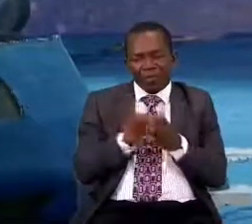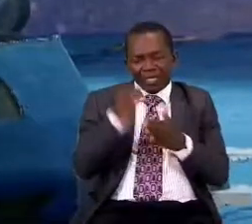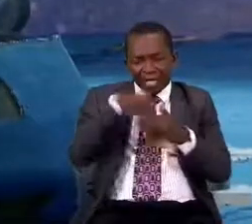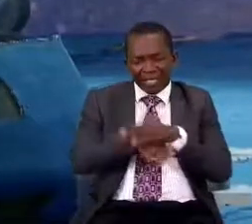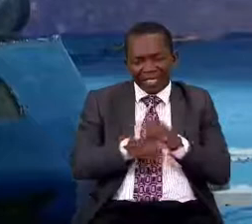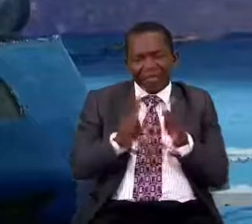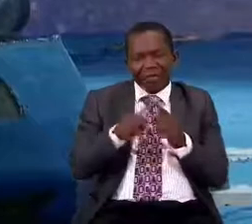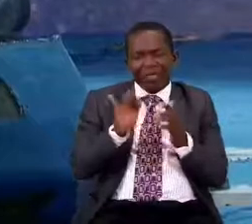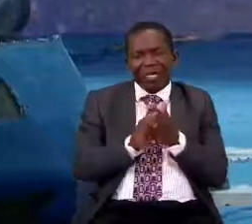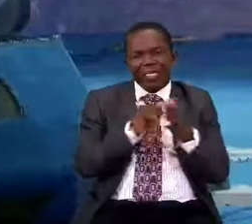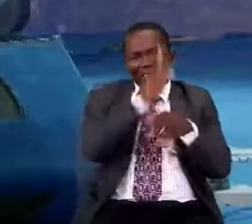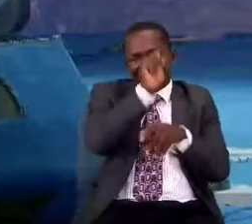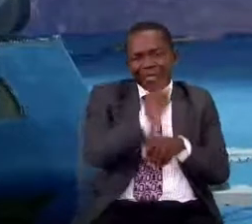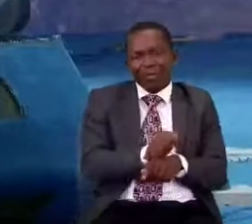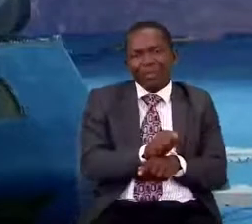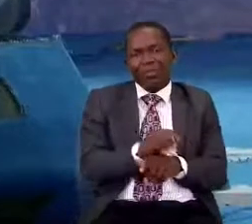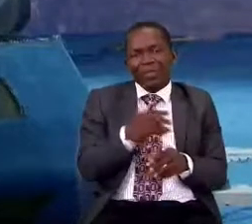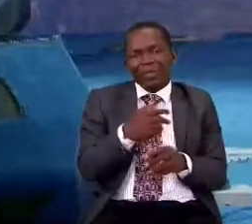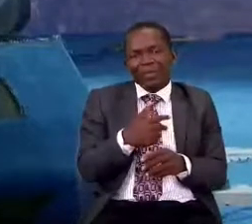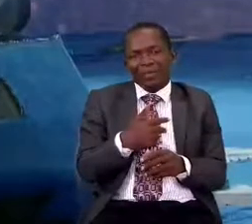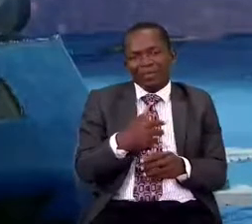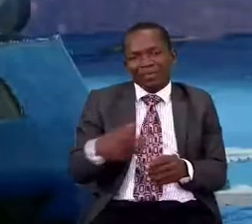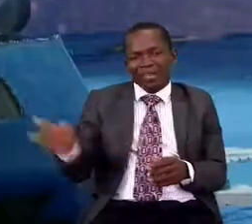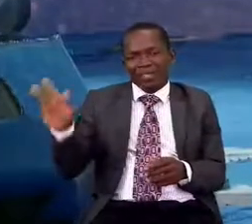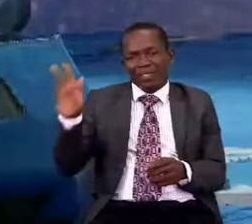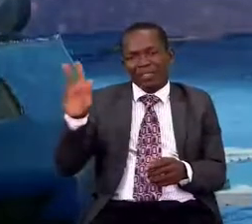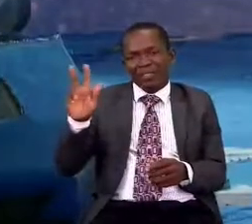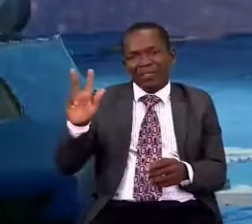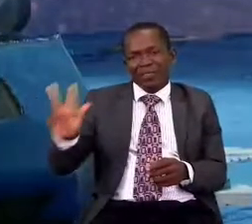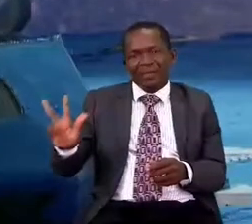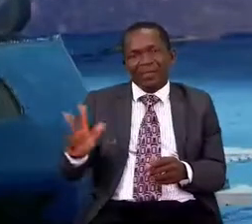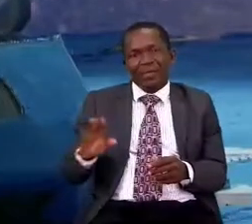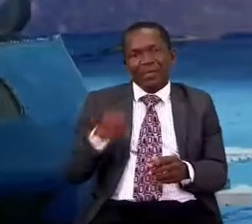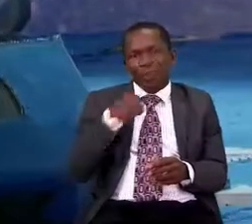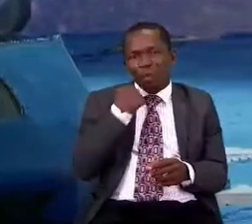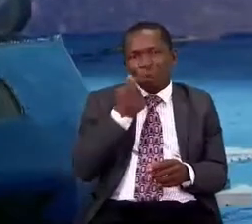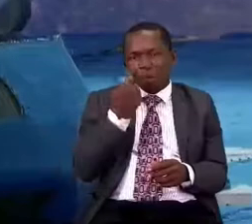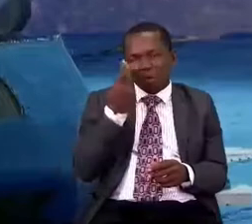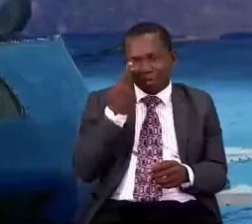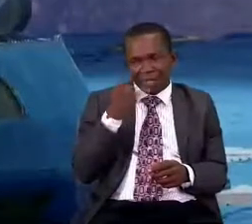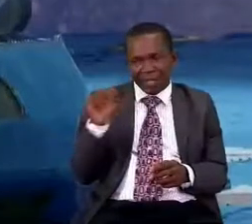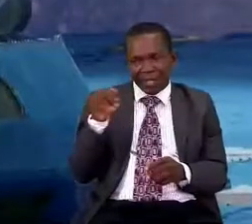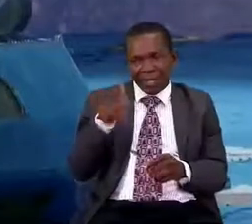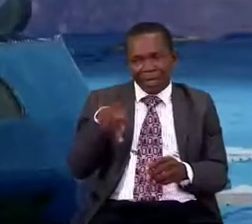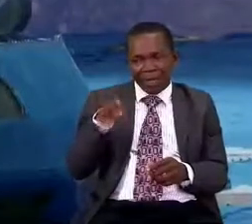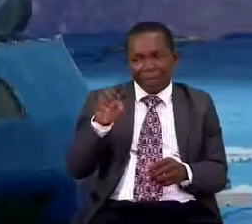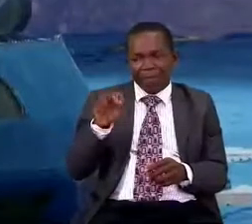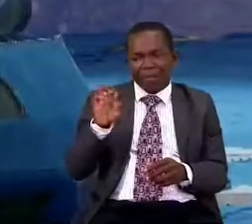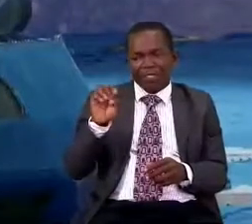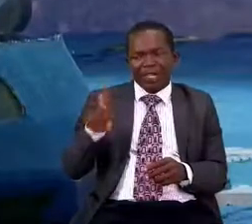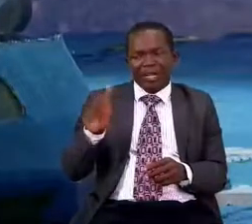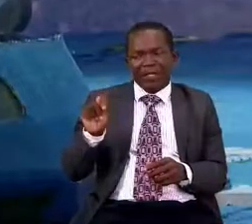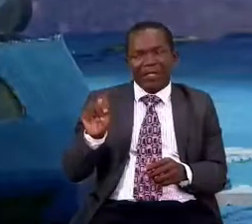Cet homme voyant Pierre et Jean qui allaient y entrer, leur demanda l'aumône.